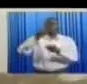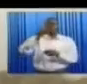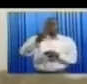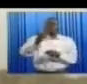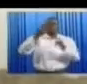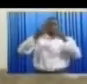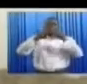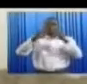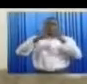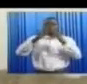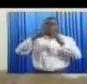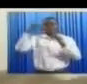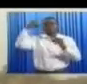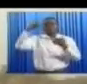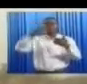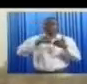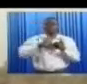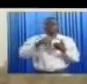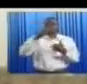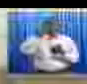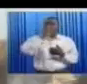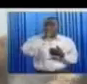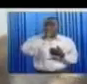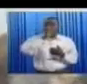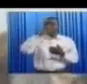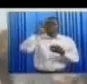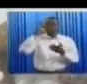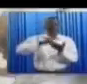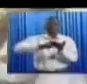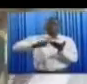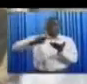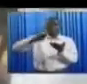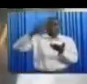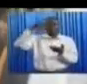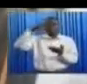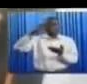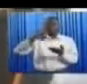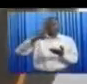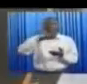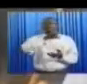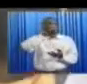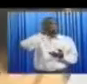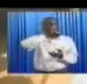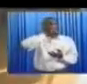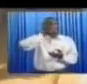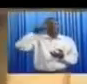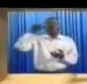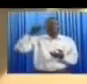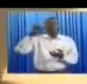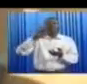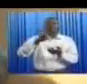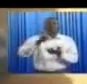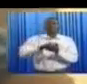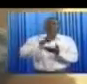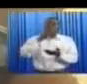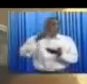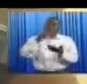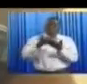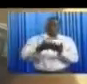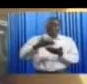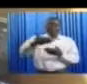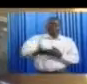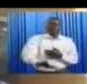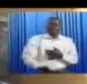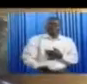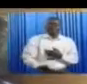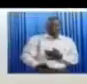riveraines de Dori ont accès à l'eau potable, principale préoccupation ici au Sahel. Ce château est la bienvenue et je pense que